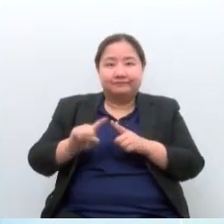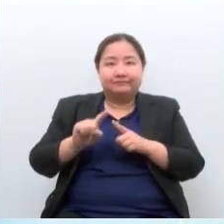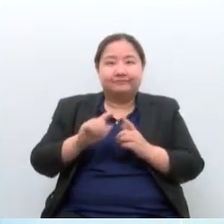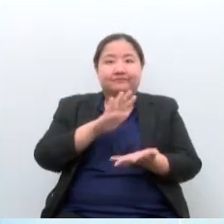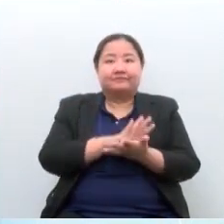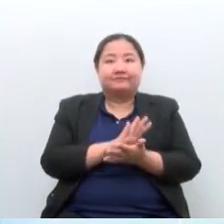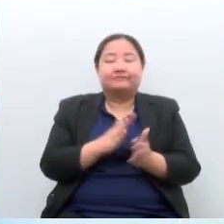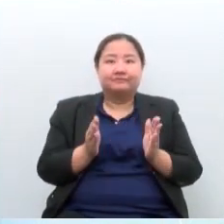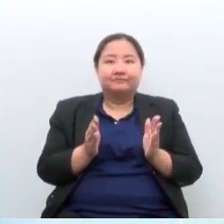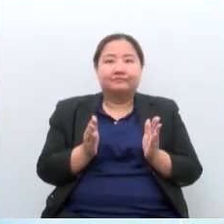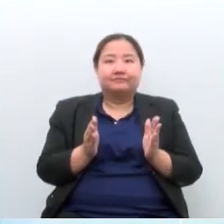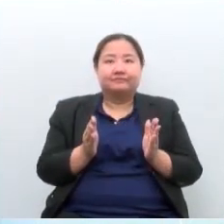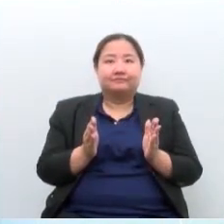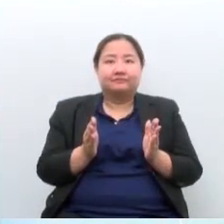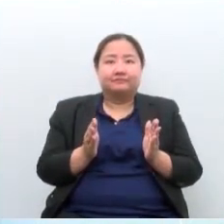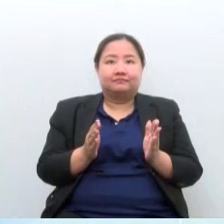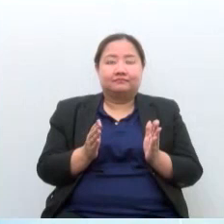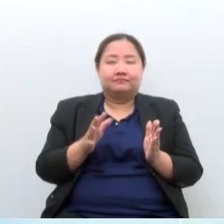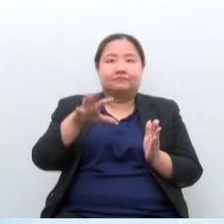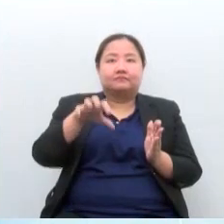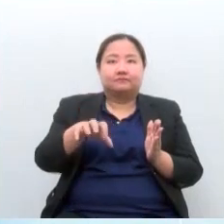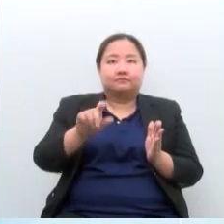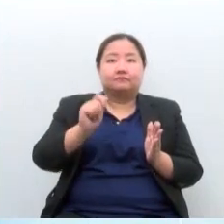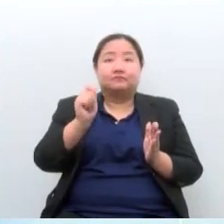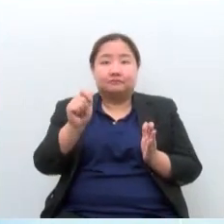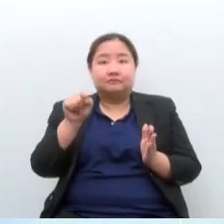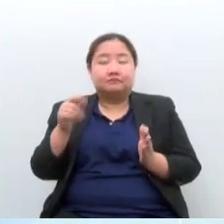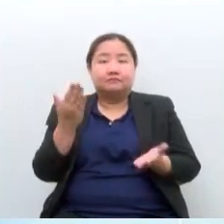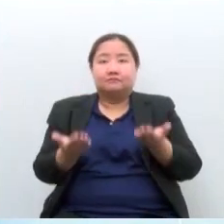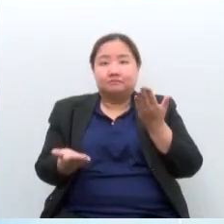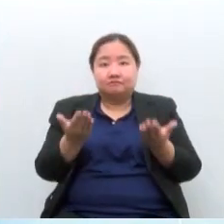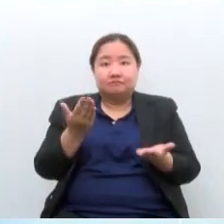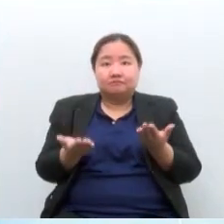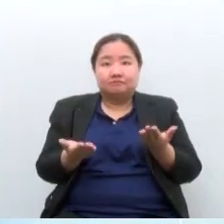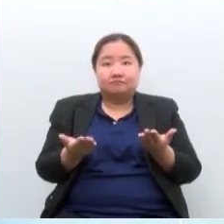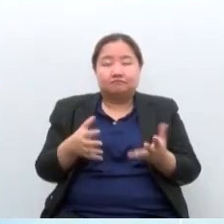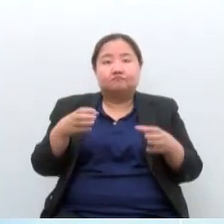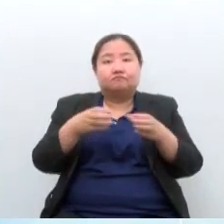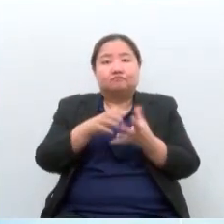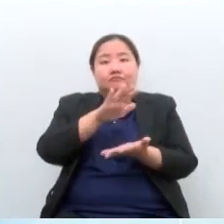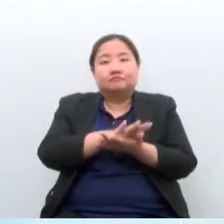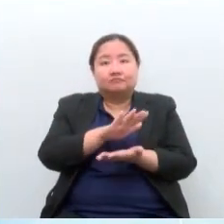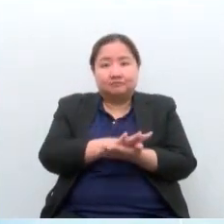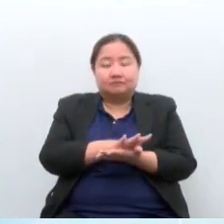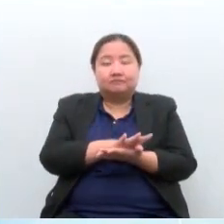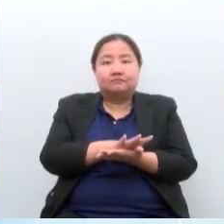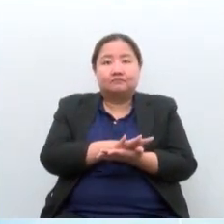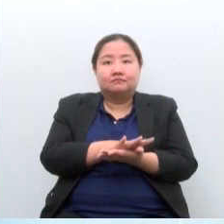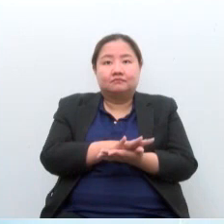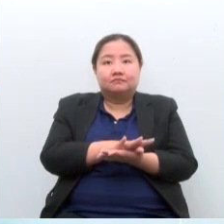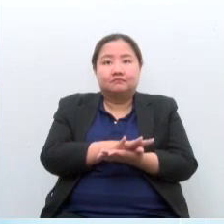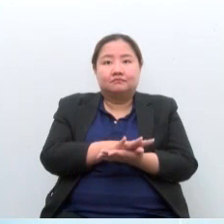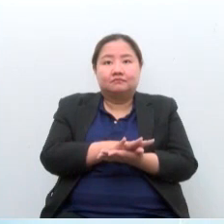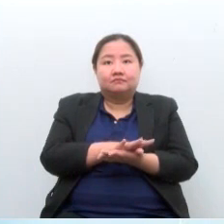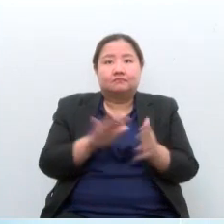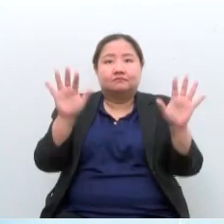เล็กระดับเขตพื้นที่ระดับอำเภอหรือระดับศูนย์หรือระดับสับกลุ่มโรงเรียนนะครับเน้นเป็นการคล้าย